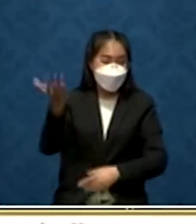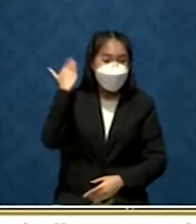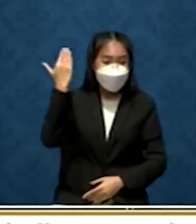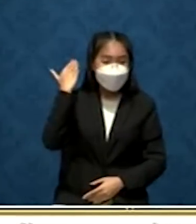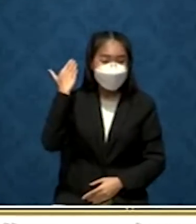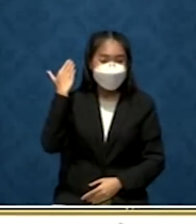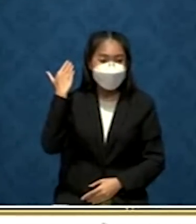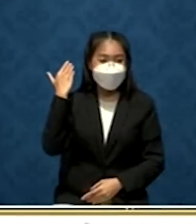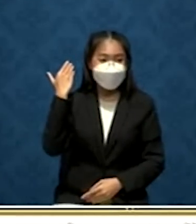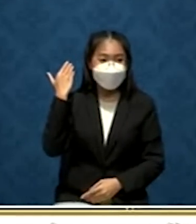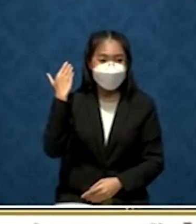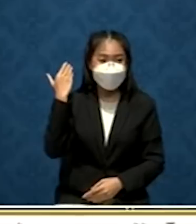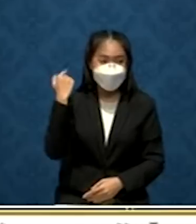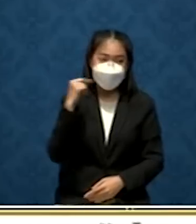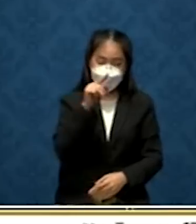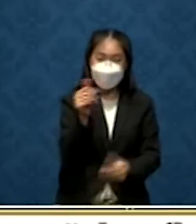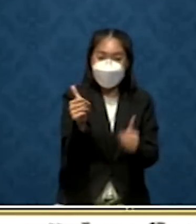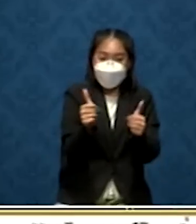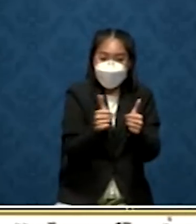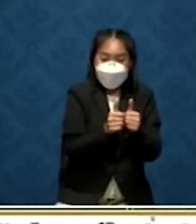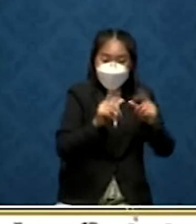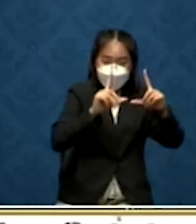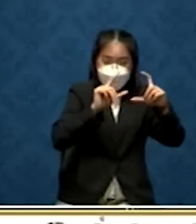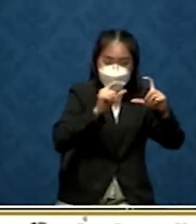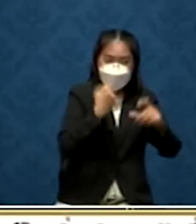าไปประชิตวกัใกไมรู้ครั ท่ประทนครั